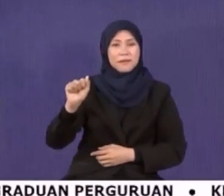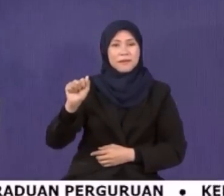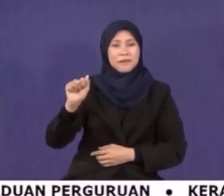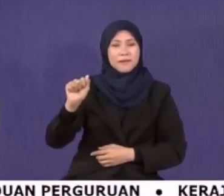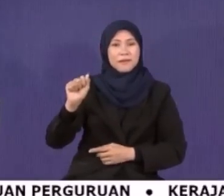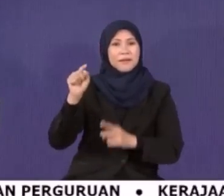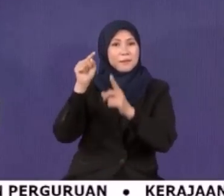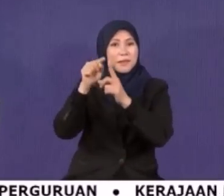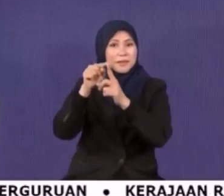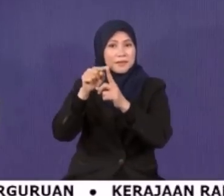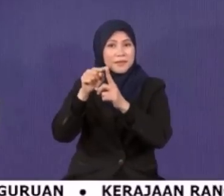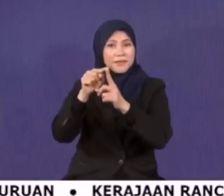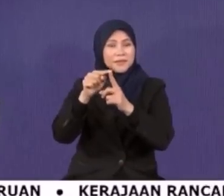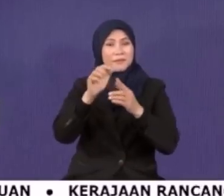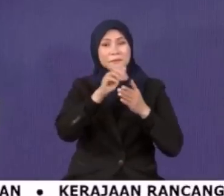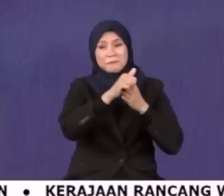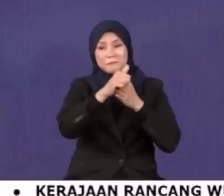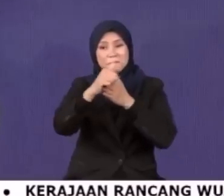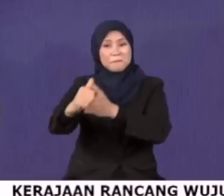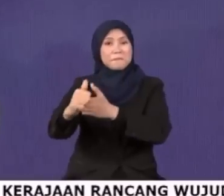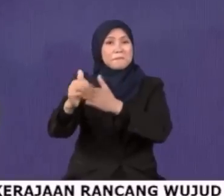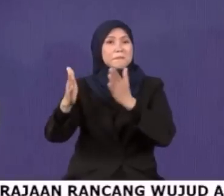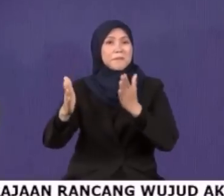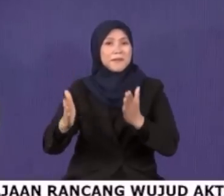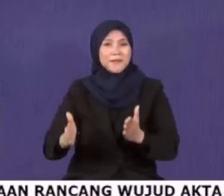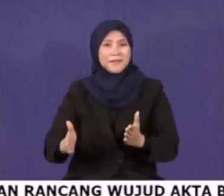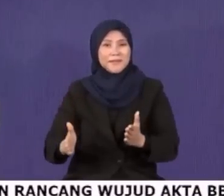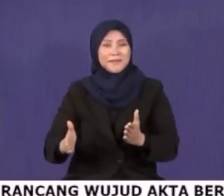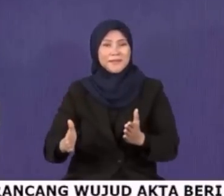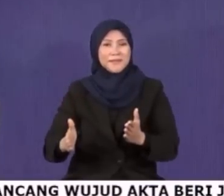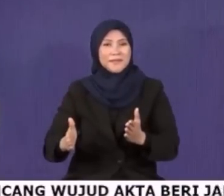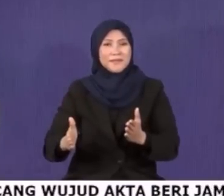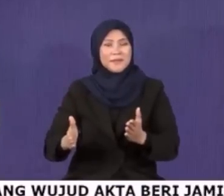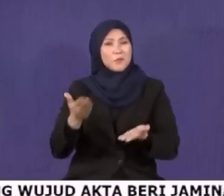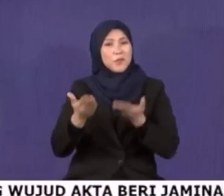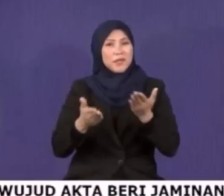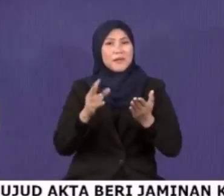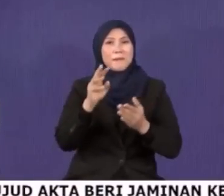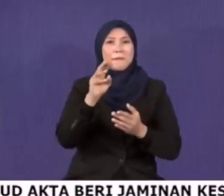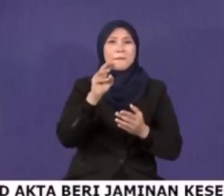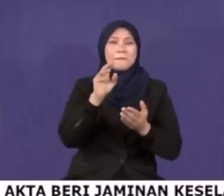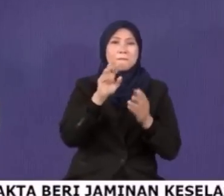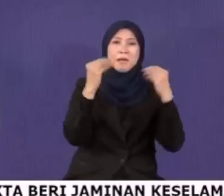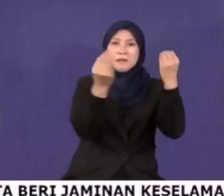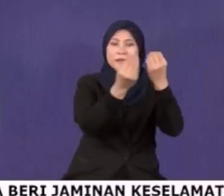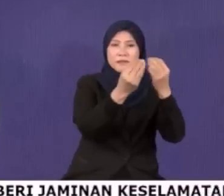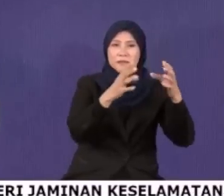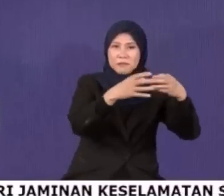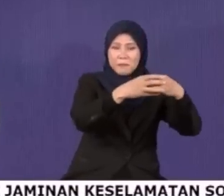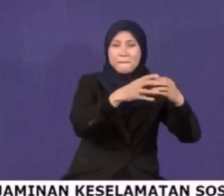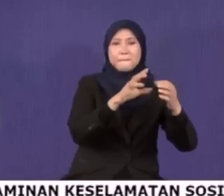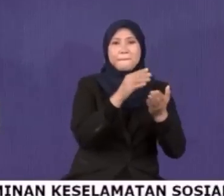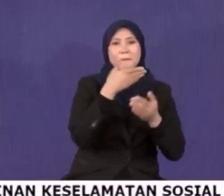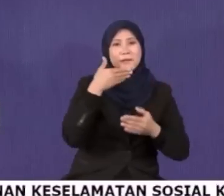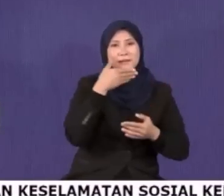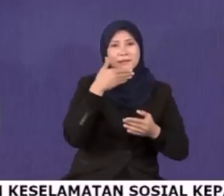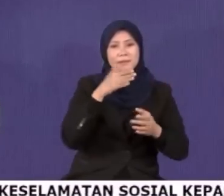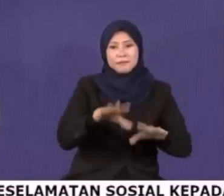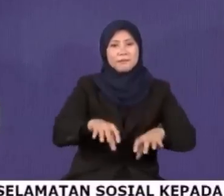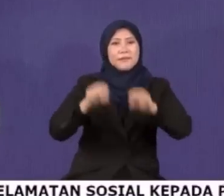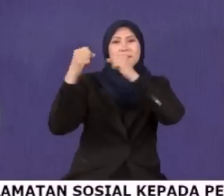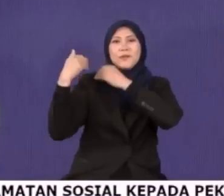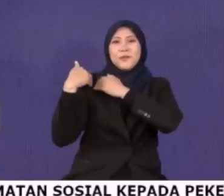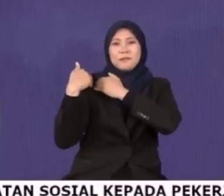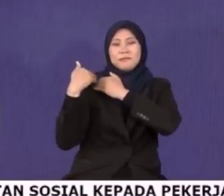kepada pimpinan mungkin majelis media wartawan sedih untuk mengenali dan memberikan